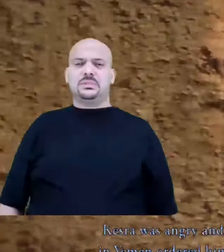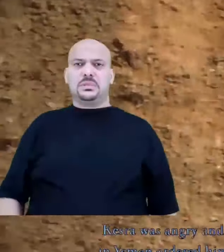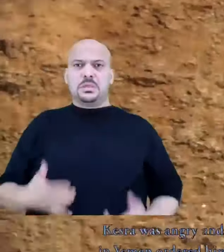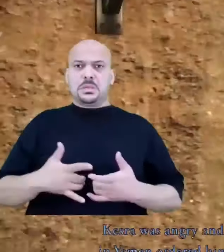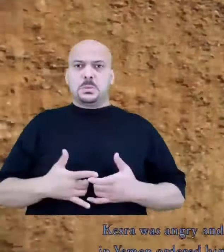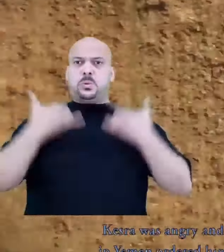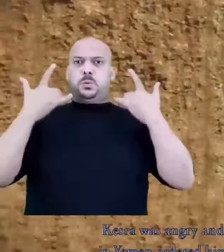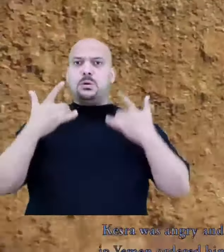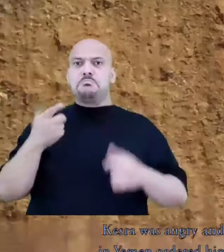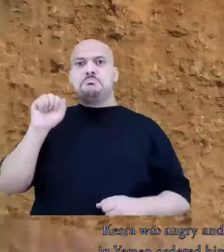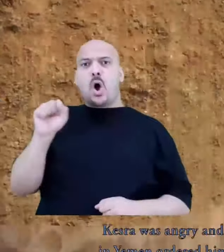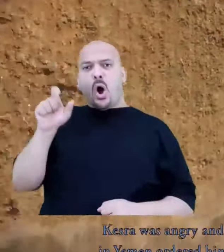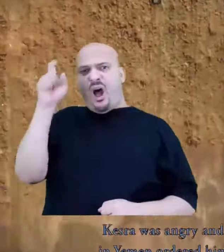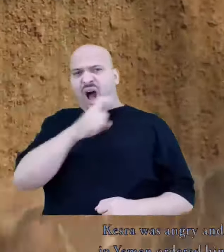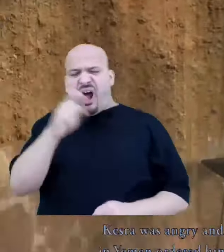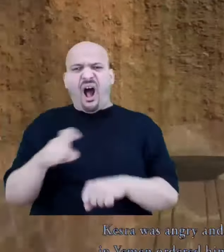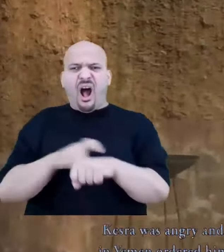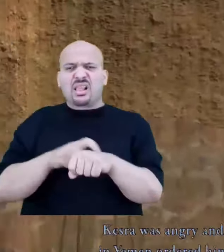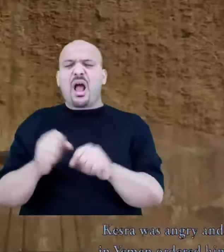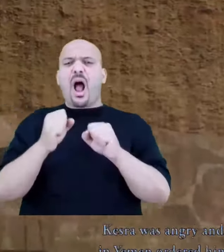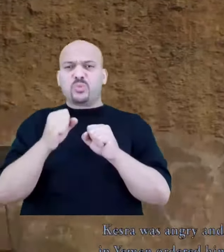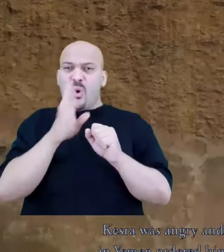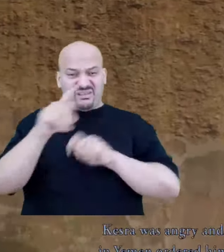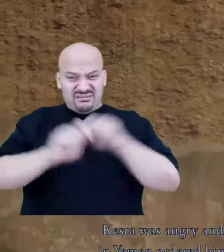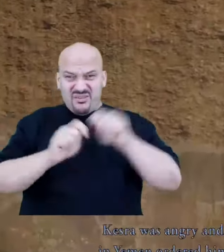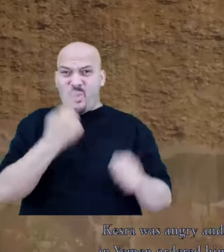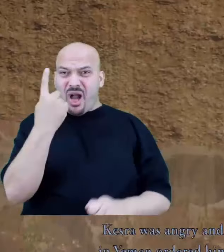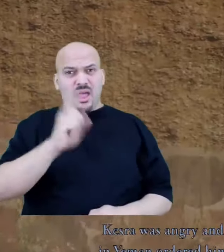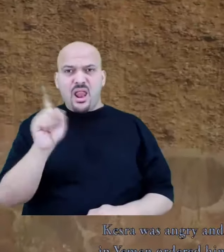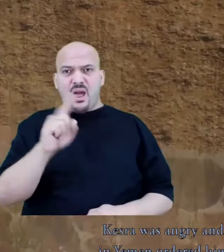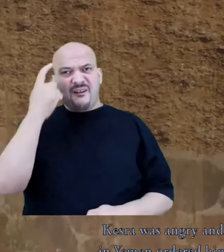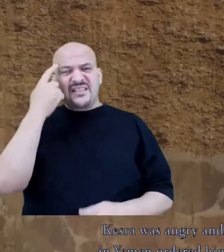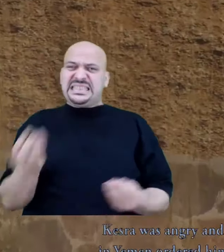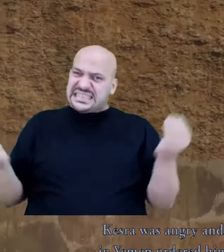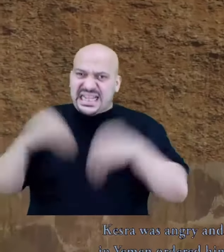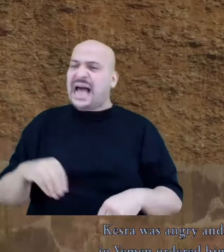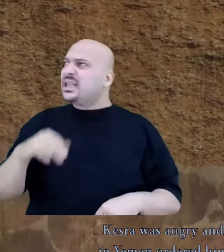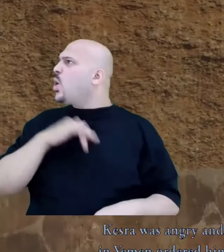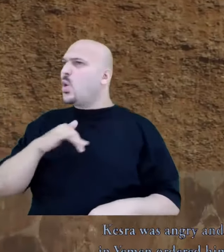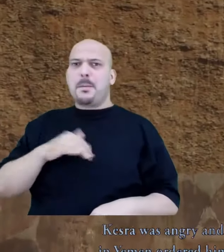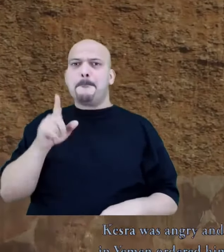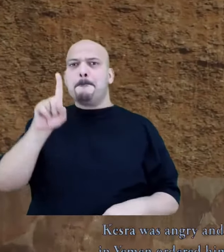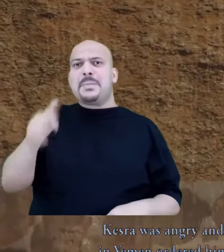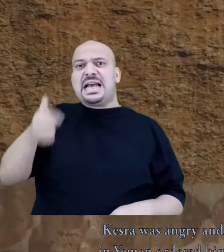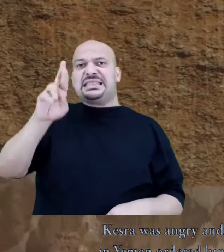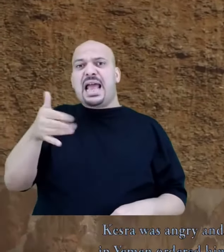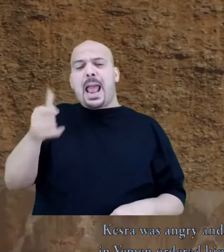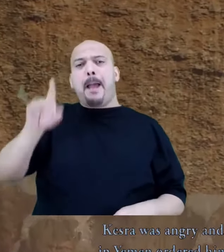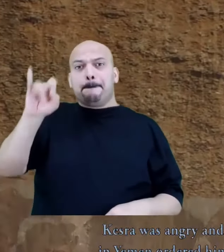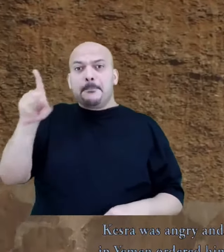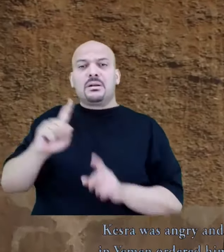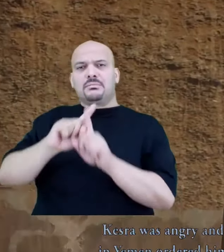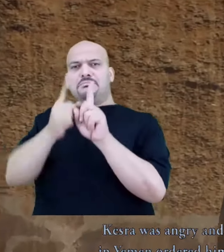استشاط كسرى غضبا ولم يكتف بتمزيق الرسالة، وإنما بعث إلى